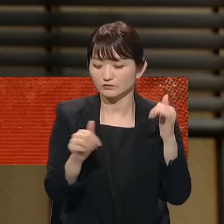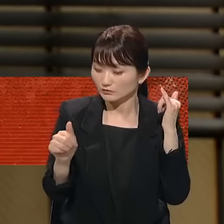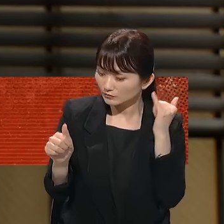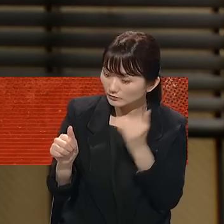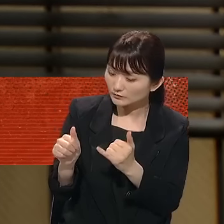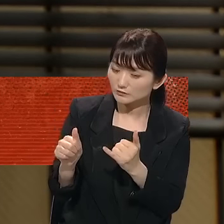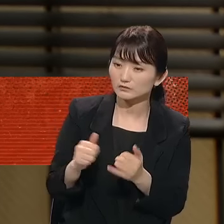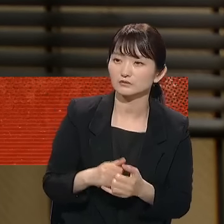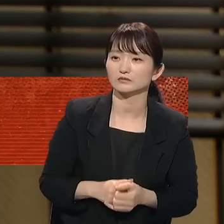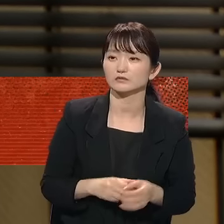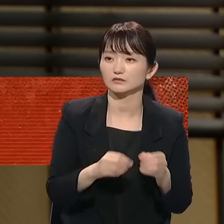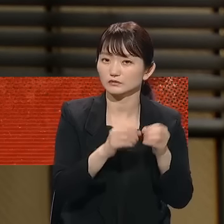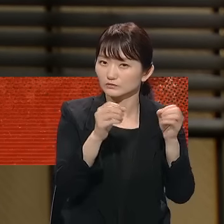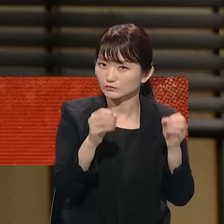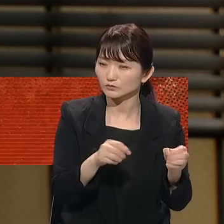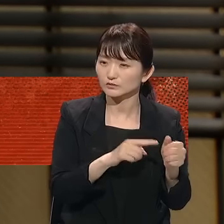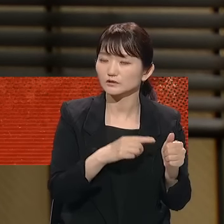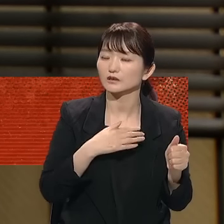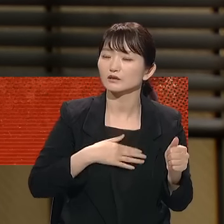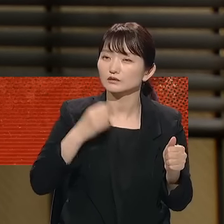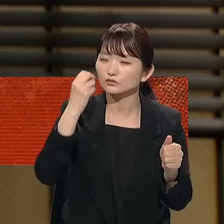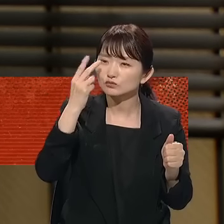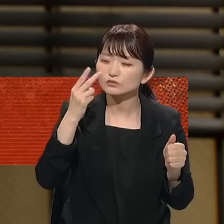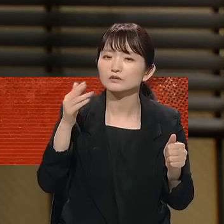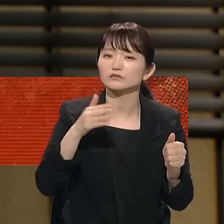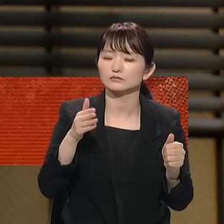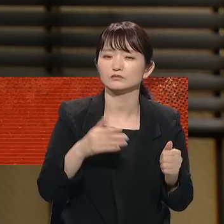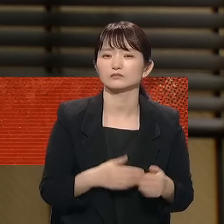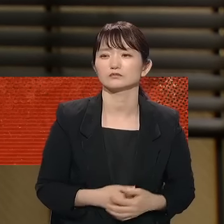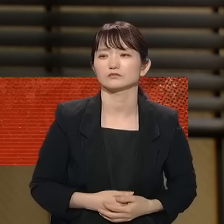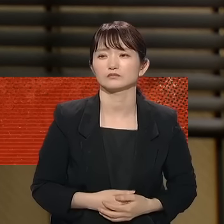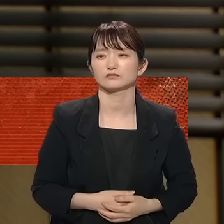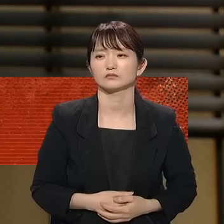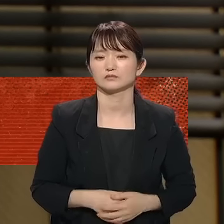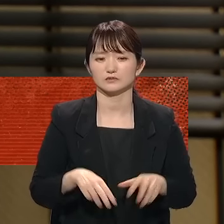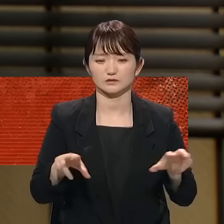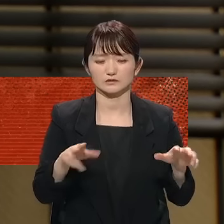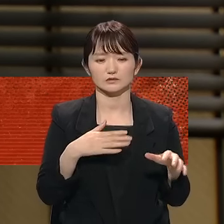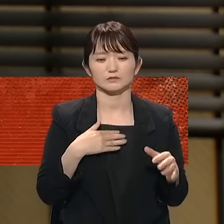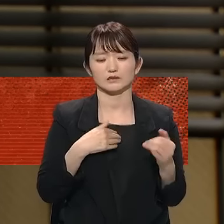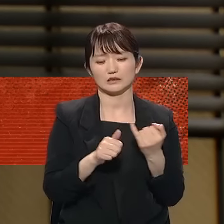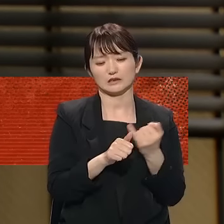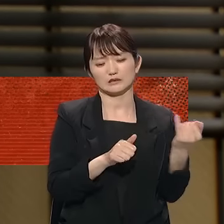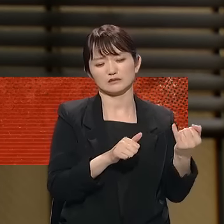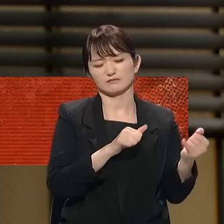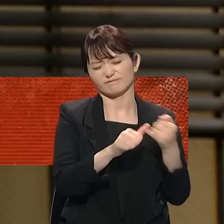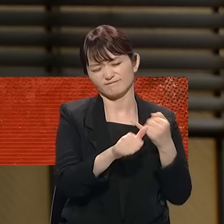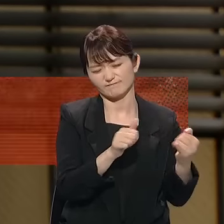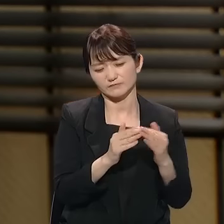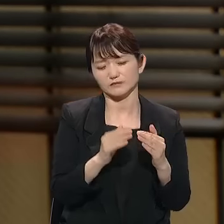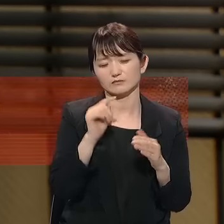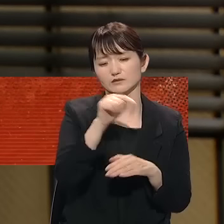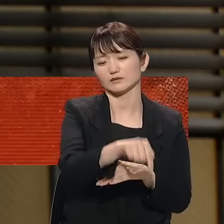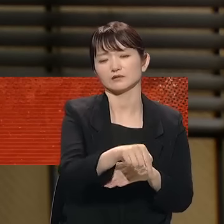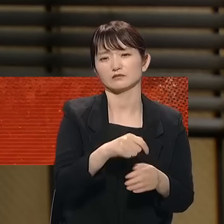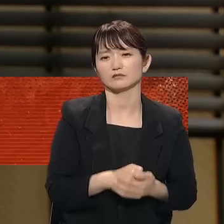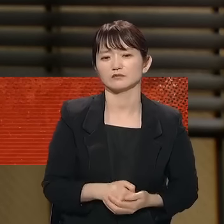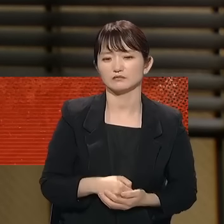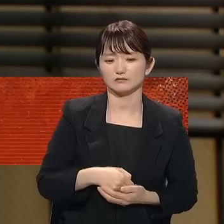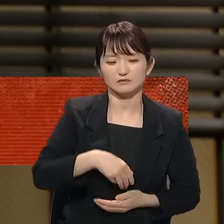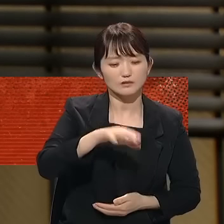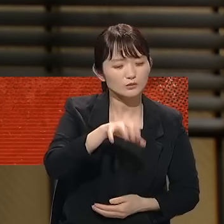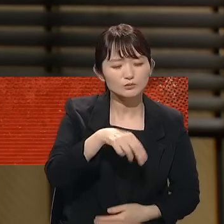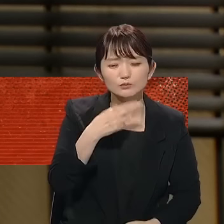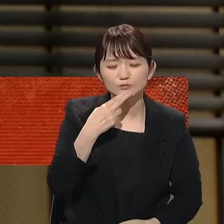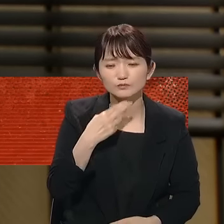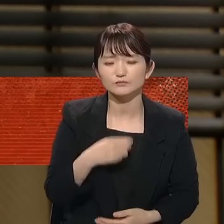이 동료랑은 한 알고 지낸 지 한 두 달 정도 됐는데 내가 지금 아내랑 많이 싸워가지고 집을 나왔어요. 갈 데가 없습니다.